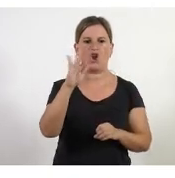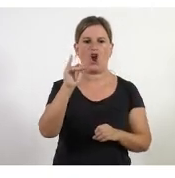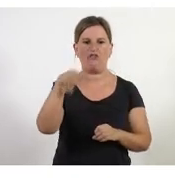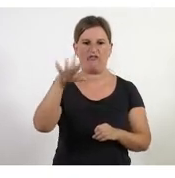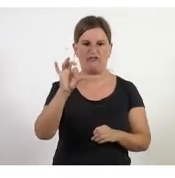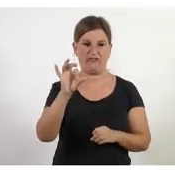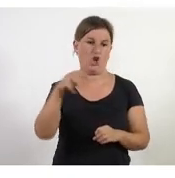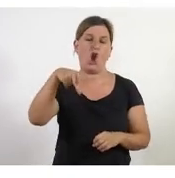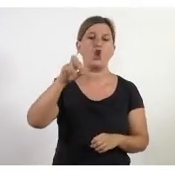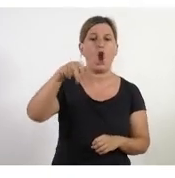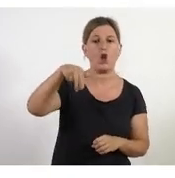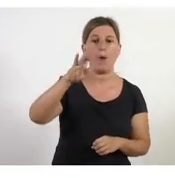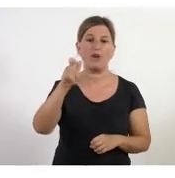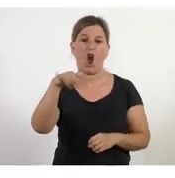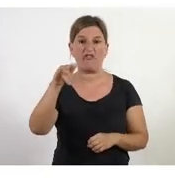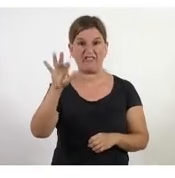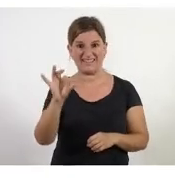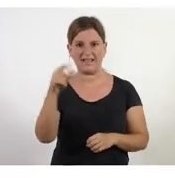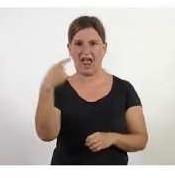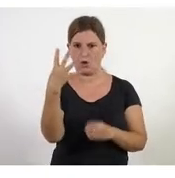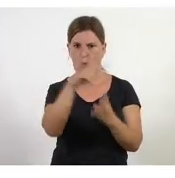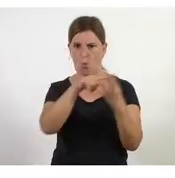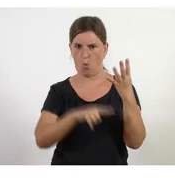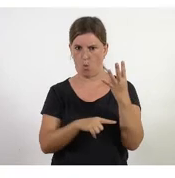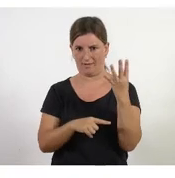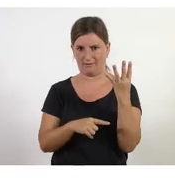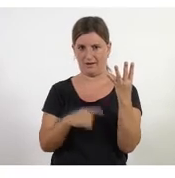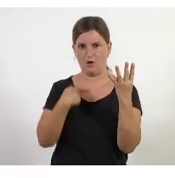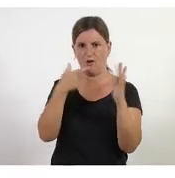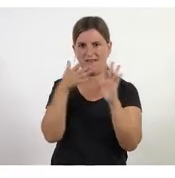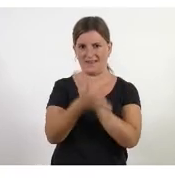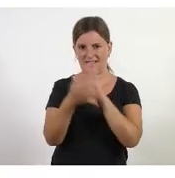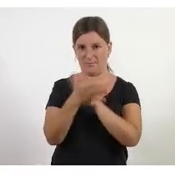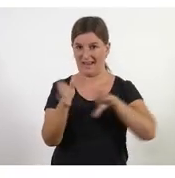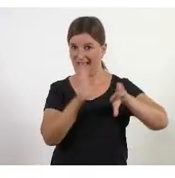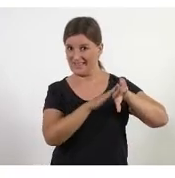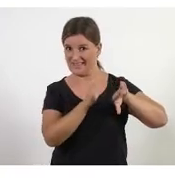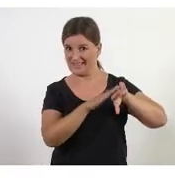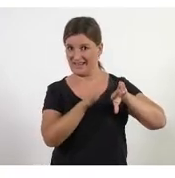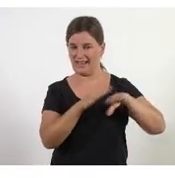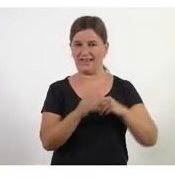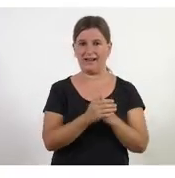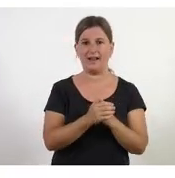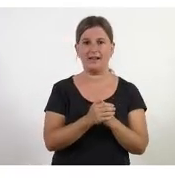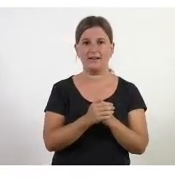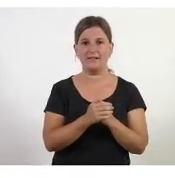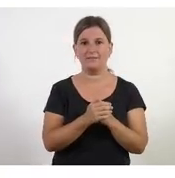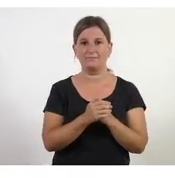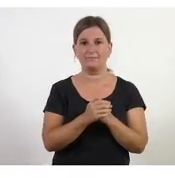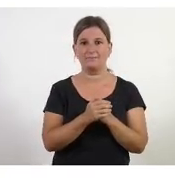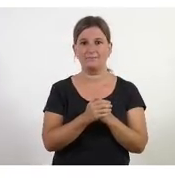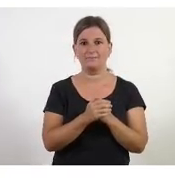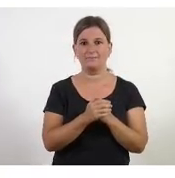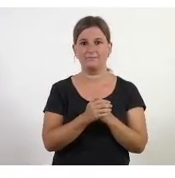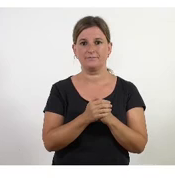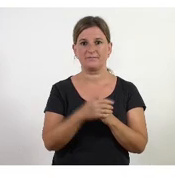quatre diferents branques. Nosaltres veurem la de l'esquerra, la de la plataforma